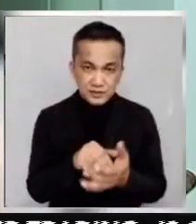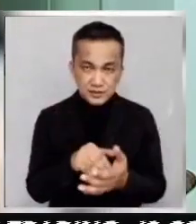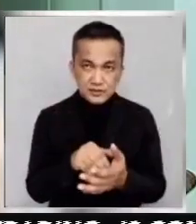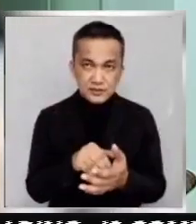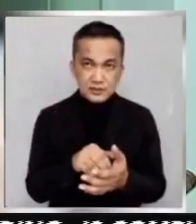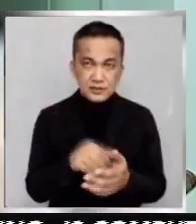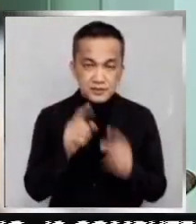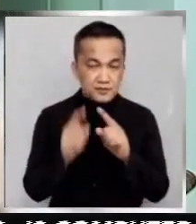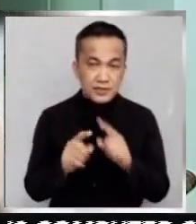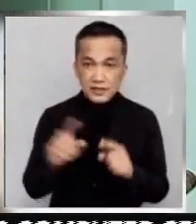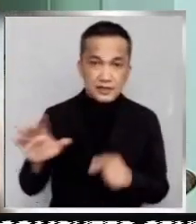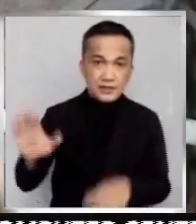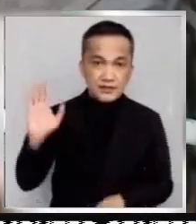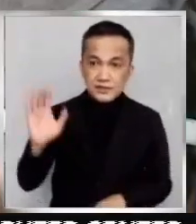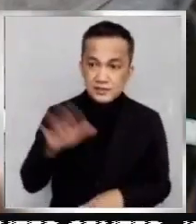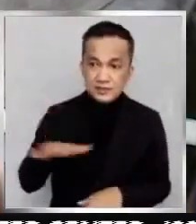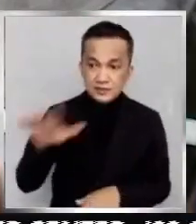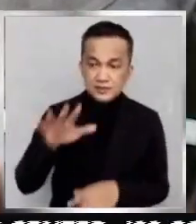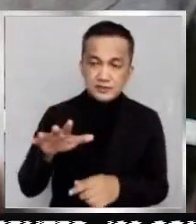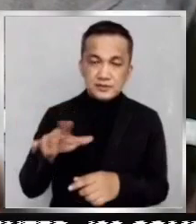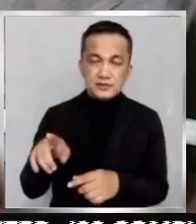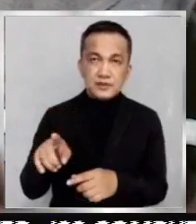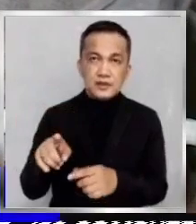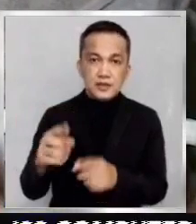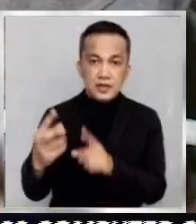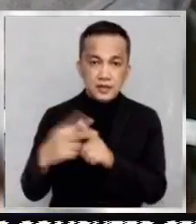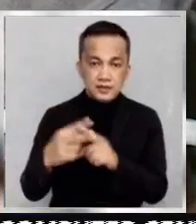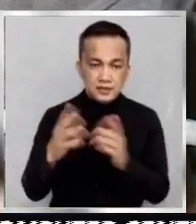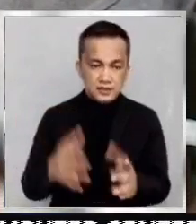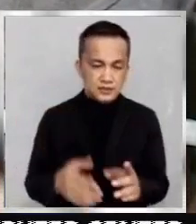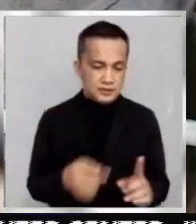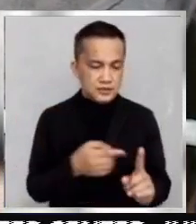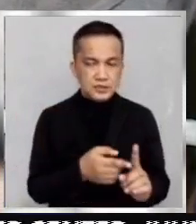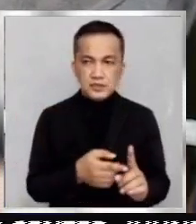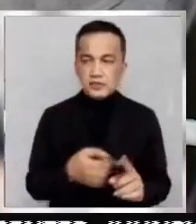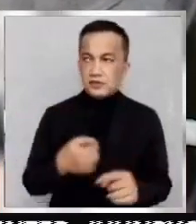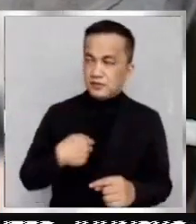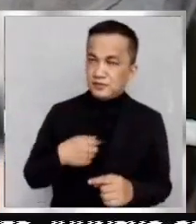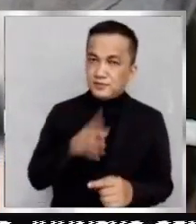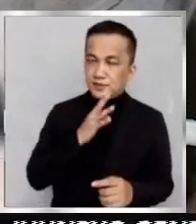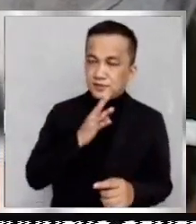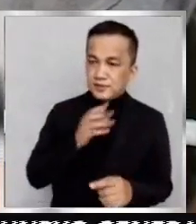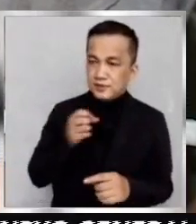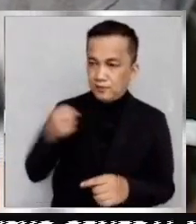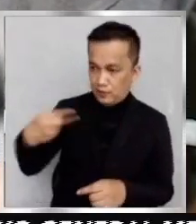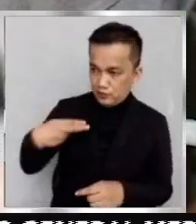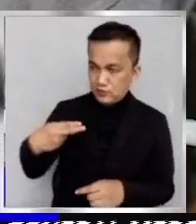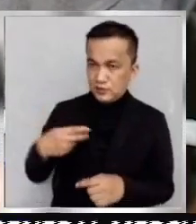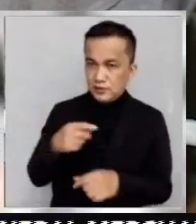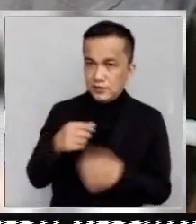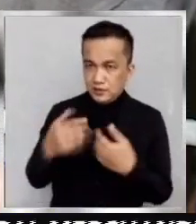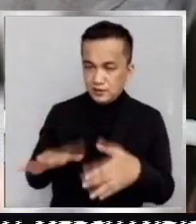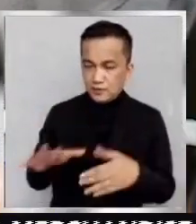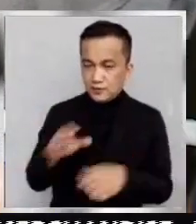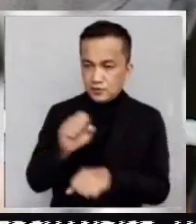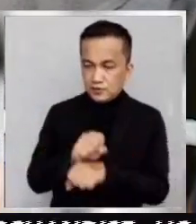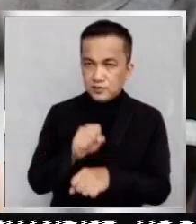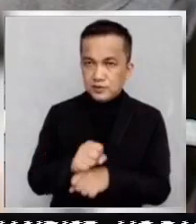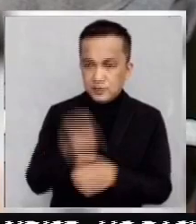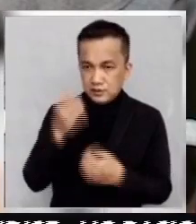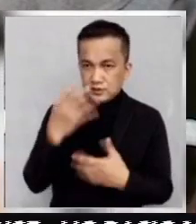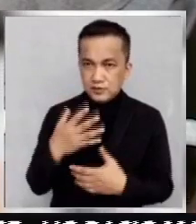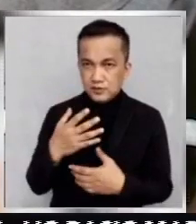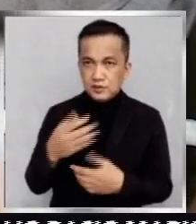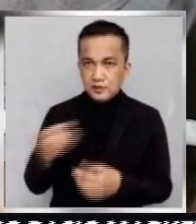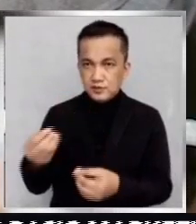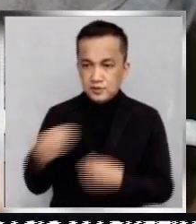mga recruiter. Napagutusan lang ako nung pagkatapos ko ng trabaho po. Sinabihan niya lang po ako na bibigyan niya ako ng